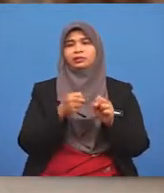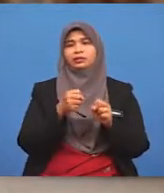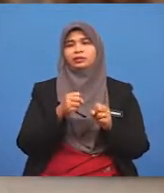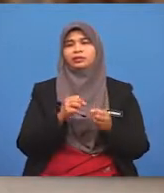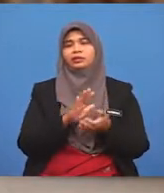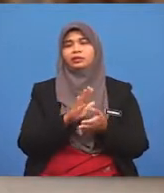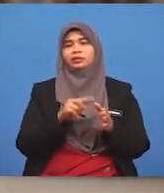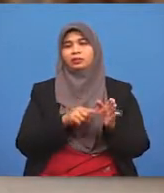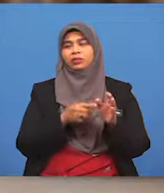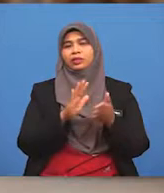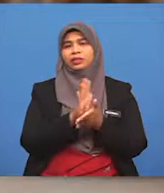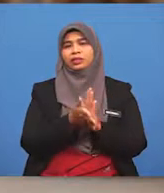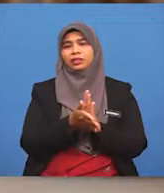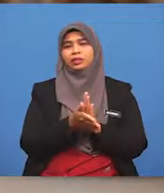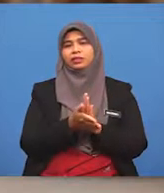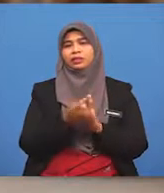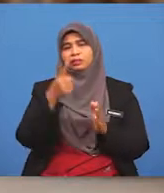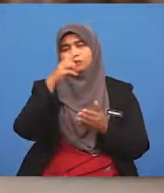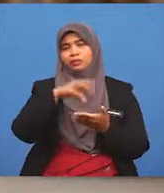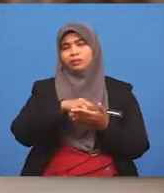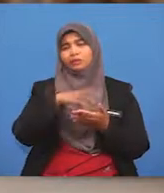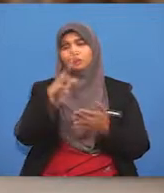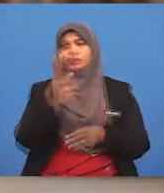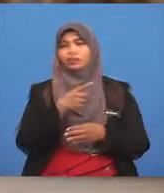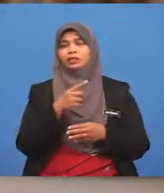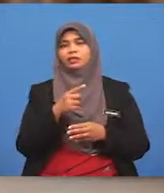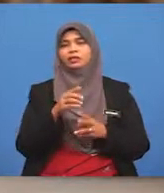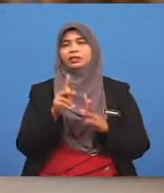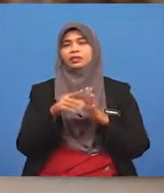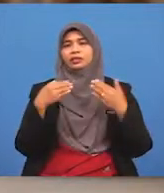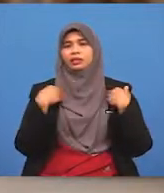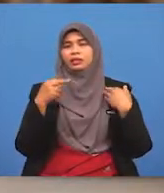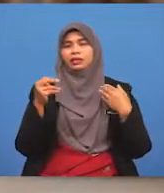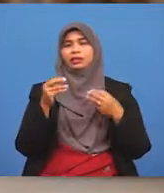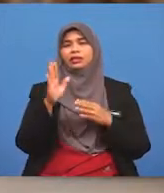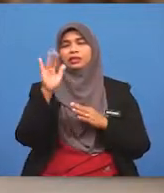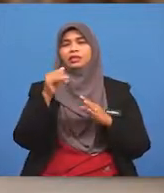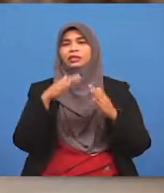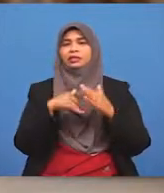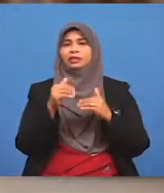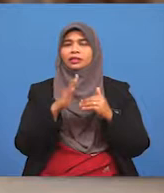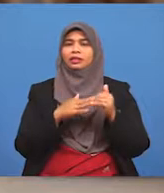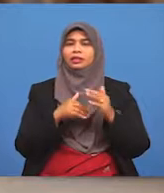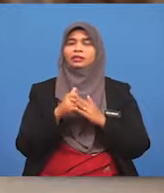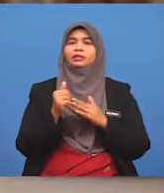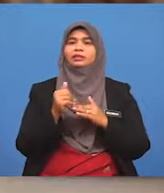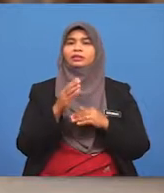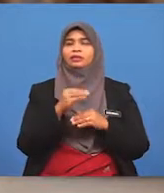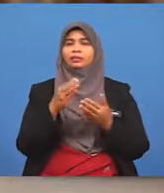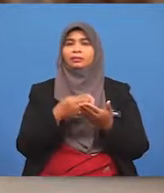sekitar yang tidak tercemar memberikan kita suasana yang selesa dan menyamankan di